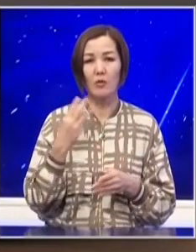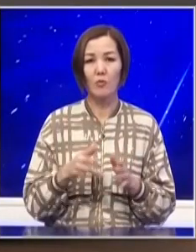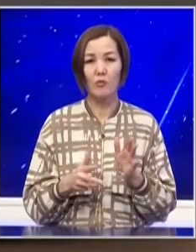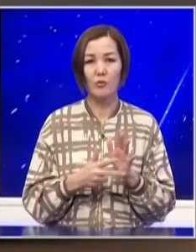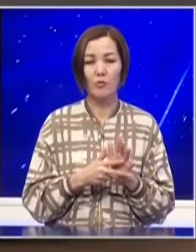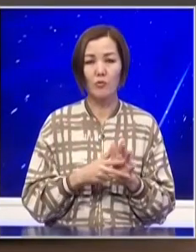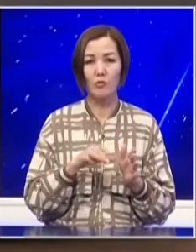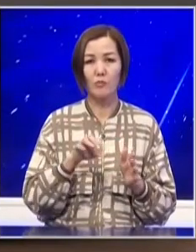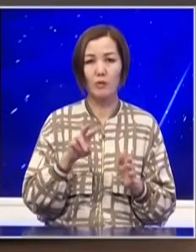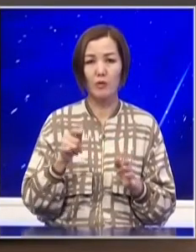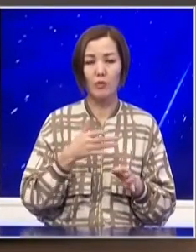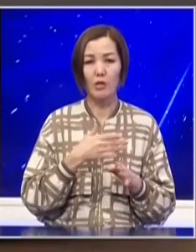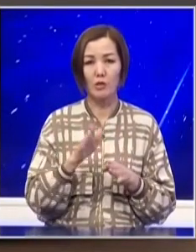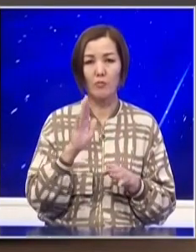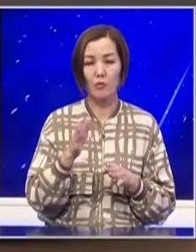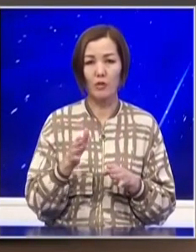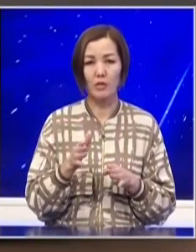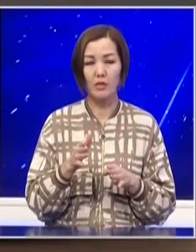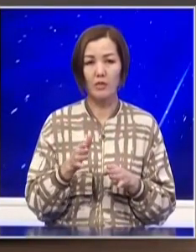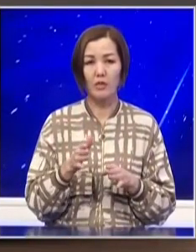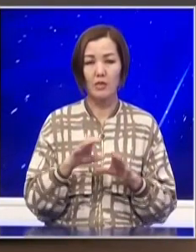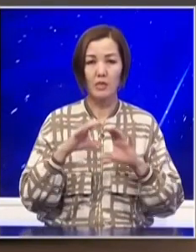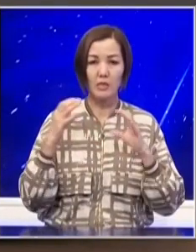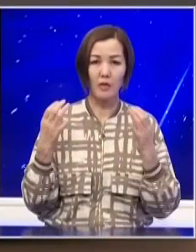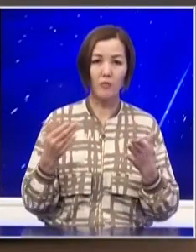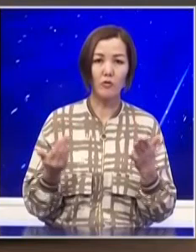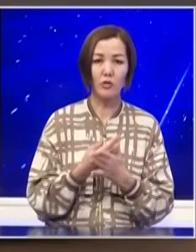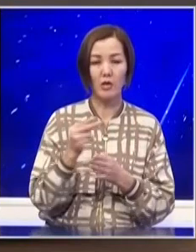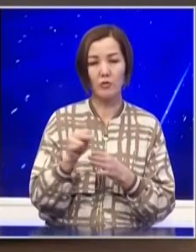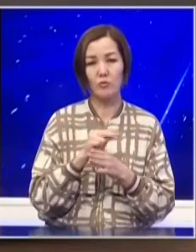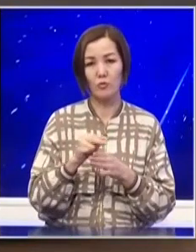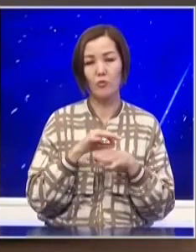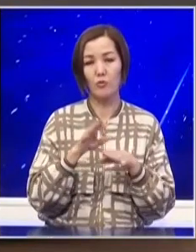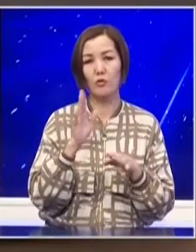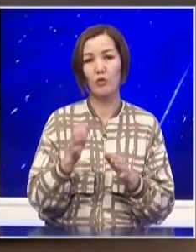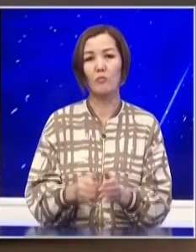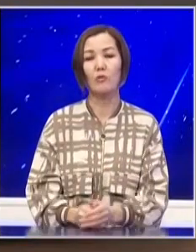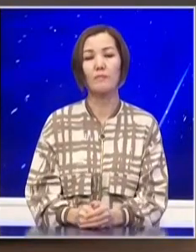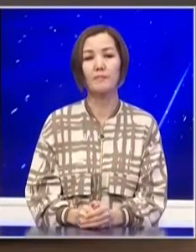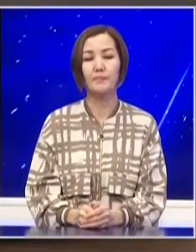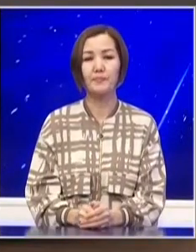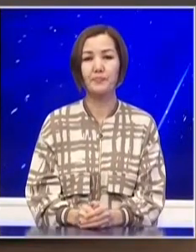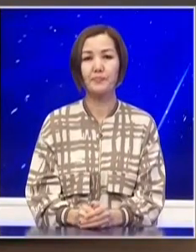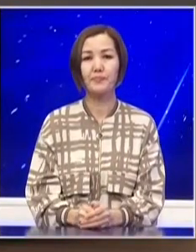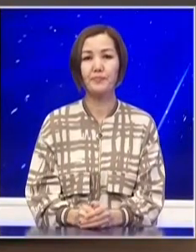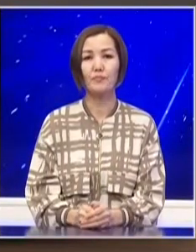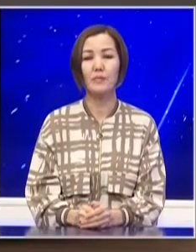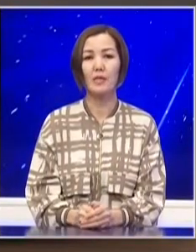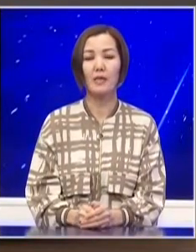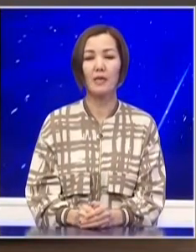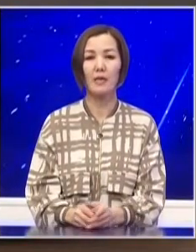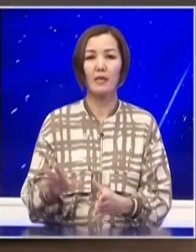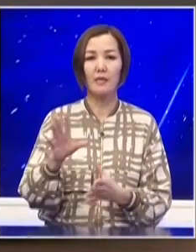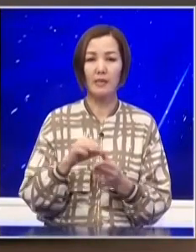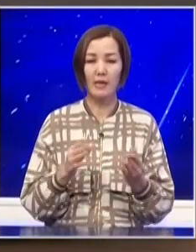миллион қаражат бөлінетін болды. Осы футбол стадионын жаңалайтын болдық, күрделі жөндеу өткізетін болдық. Сонымен бірге тағы да